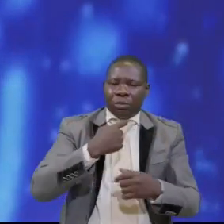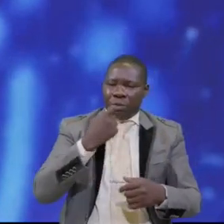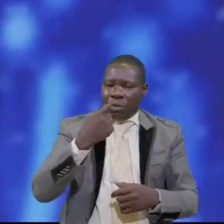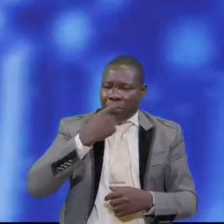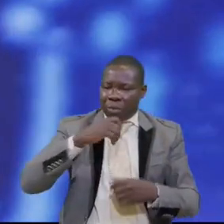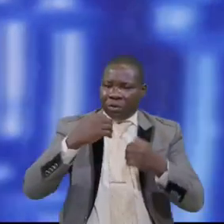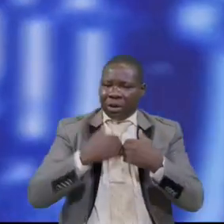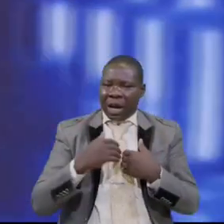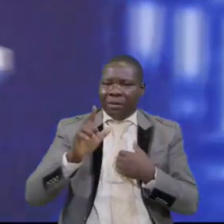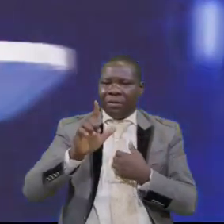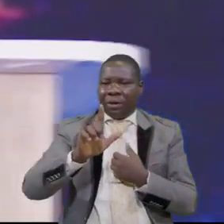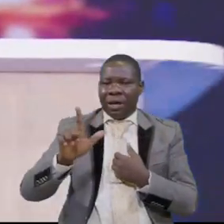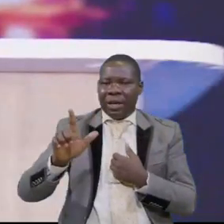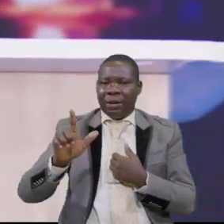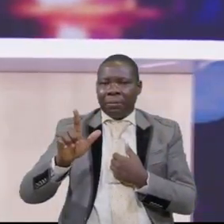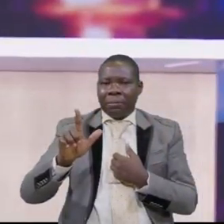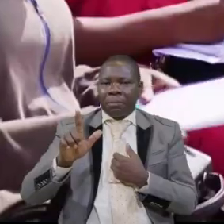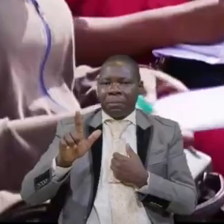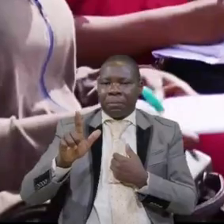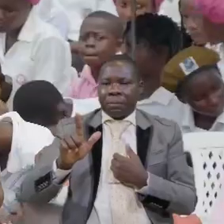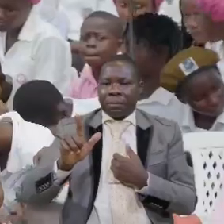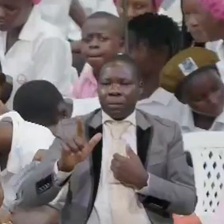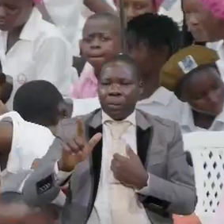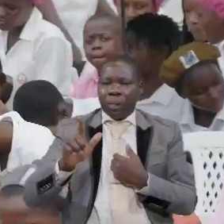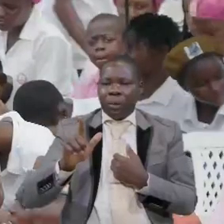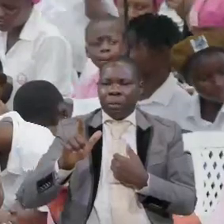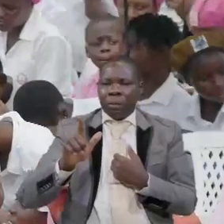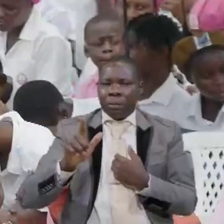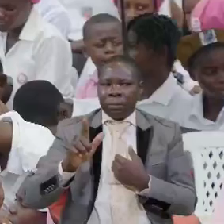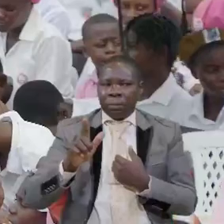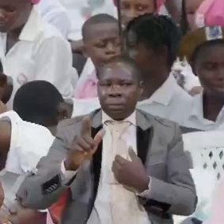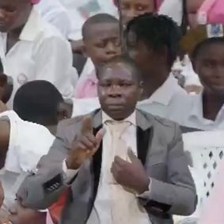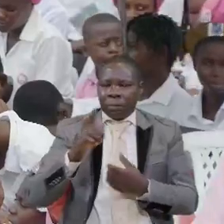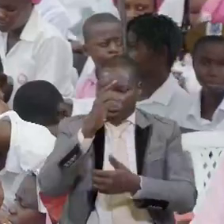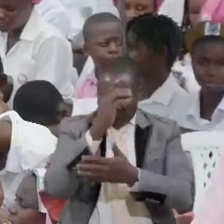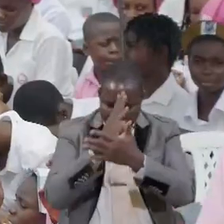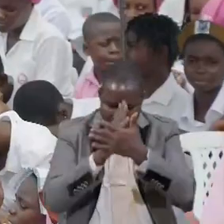l'humilité et la loyauté. Deuxième point maintenant. Deuxième point,